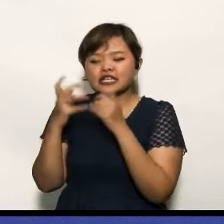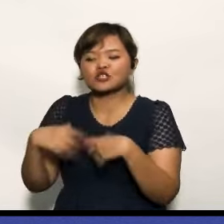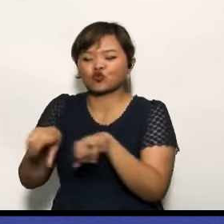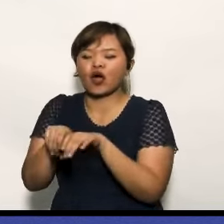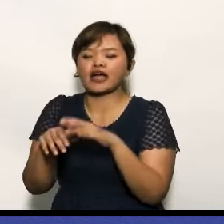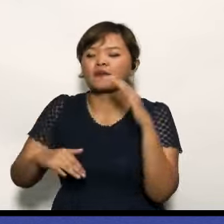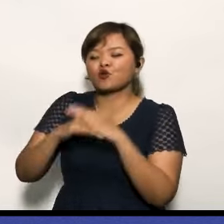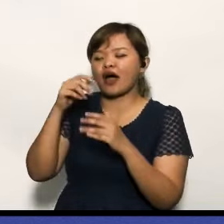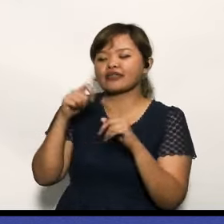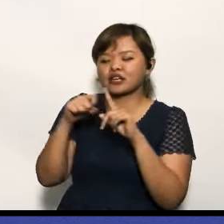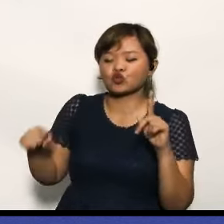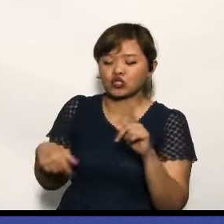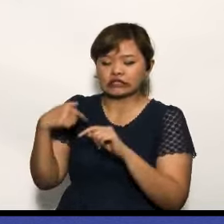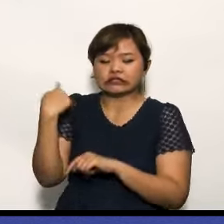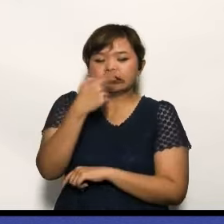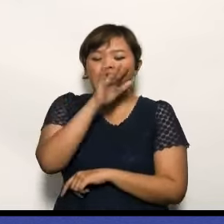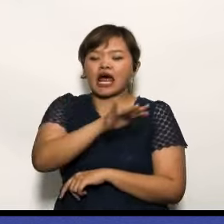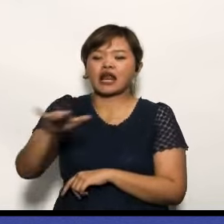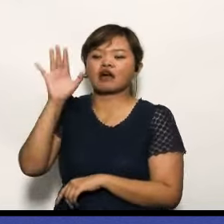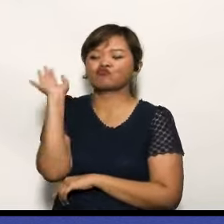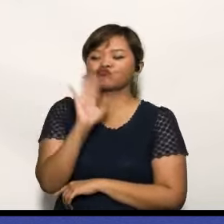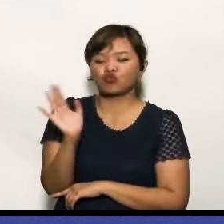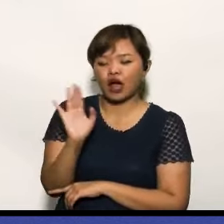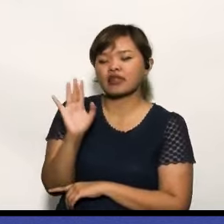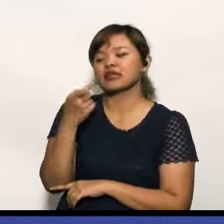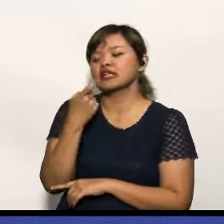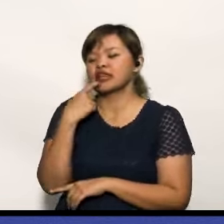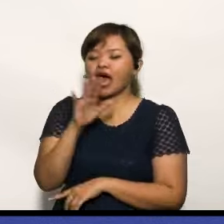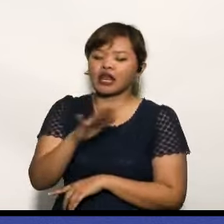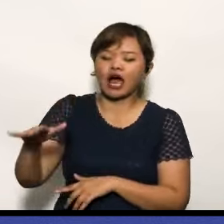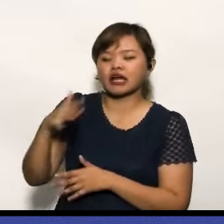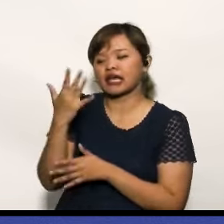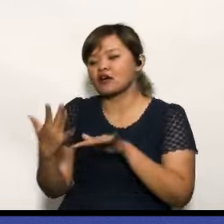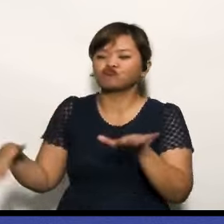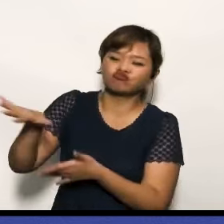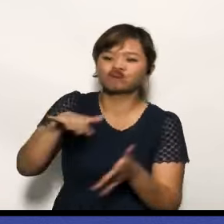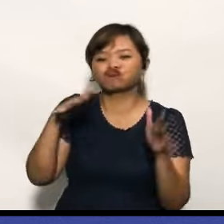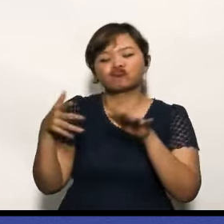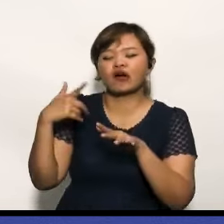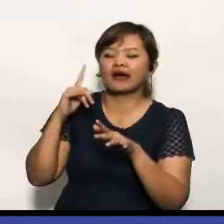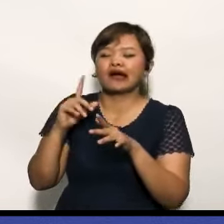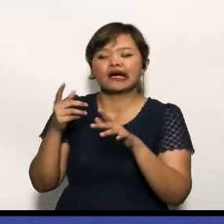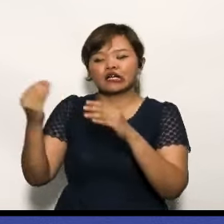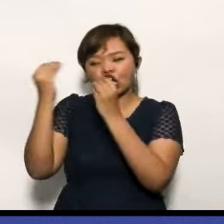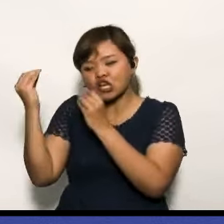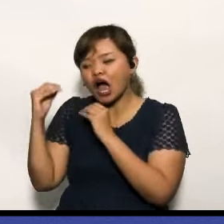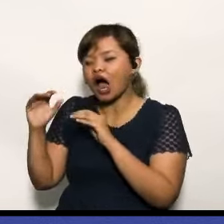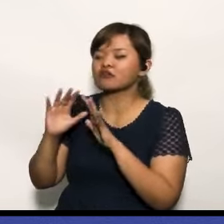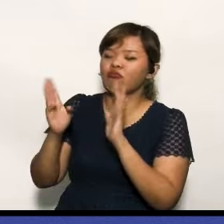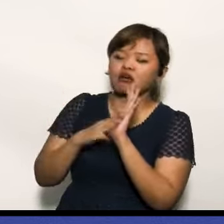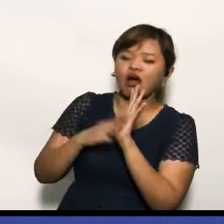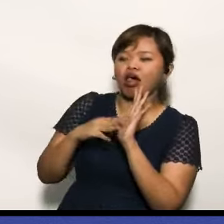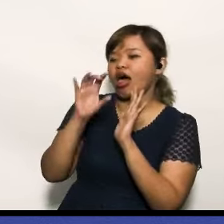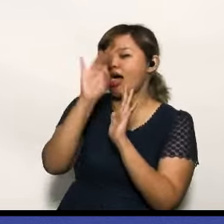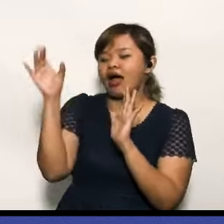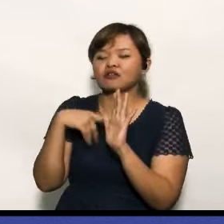Kristus. Sehingga kita bukan lagi anak-anak yang diombang-ambingkan oleh rupa-rupa angin pengajaran, oleh permainan